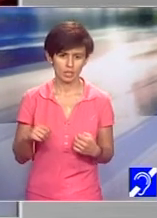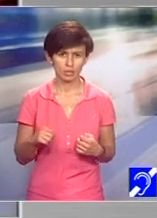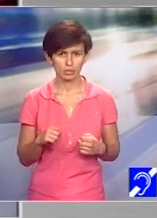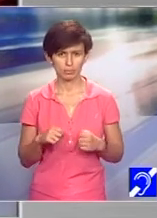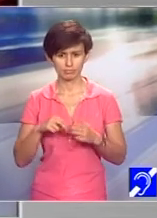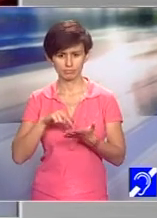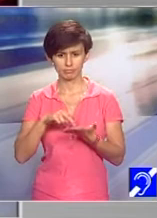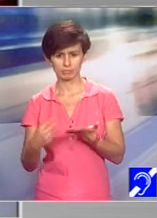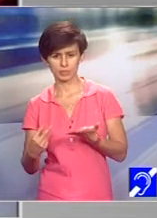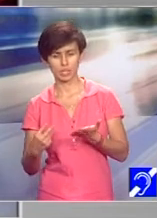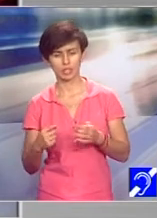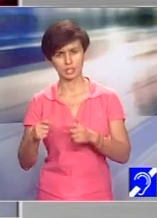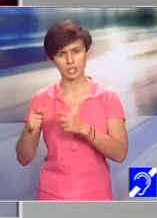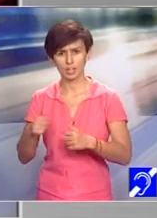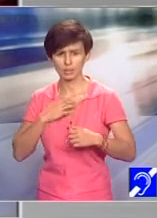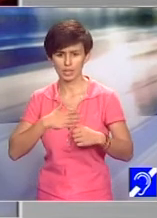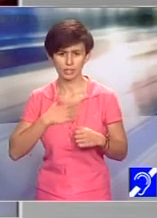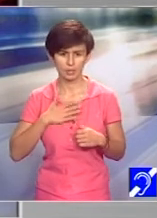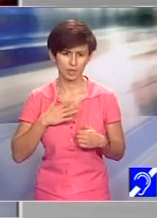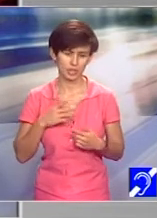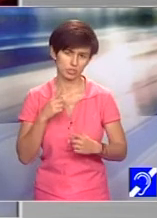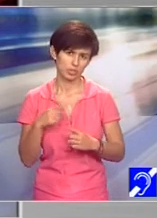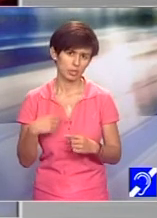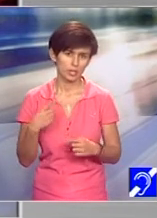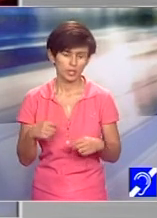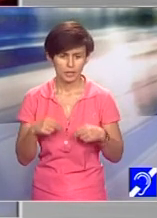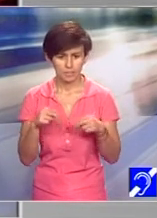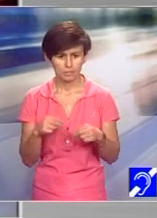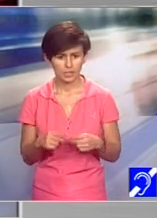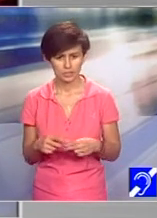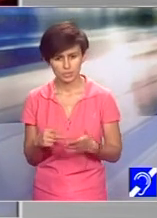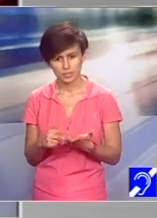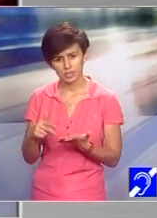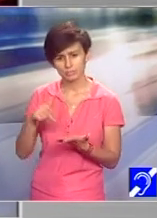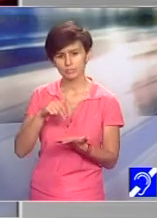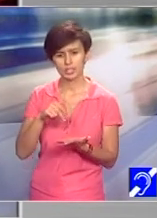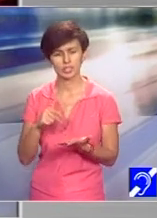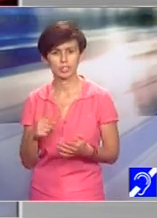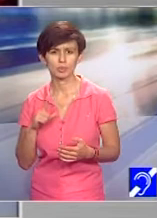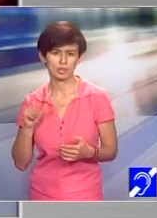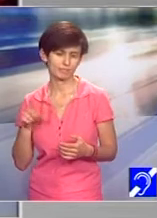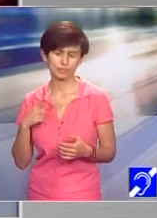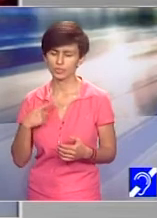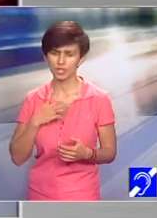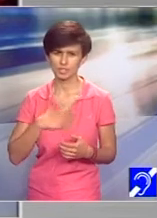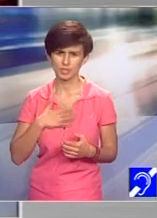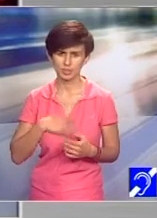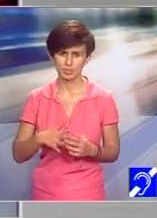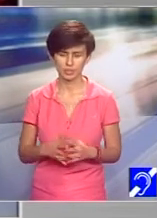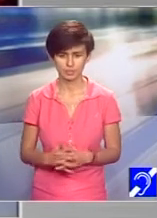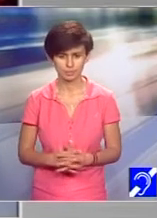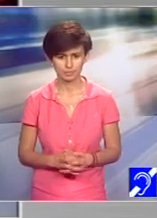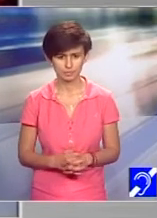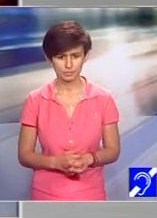baie, până ajungem să îl ridicăm. E cam neplăcut. Ne pare bine când s-au întâmplat în ultimul